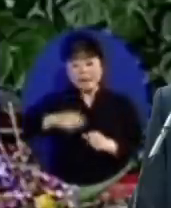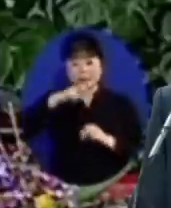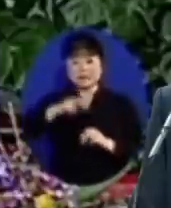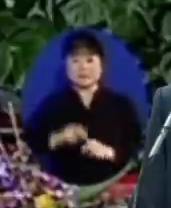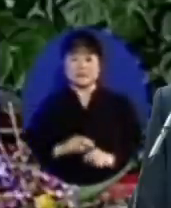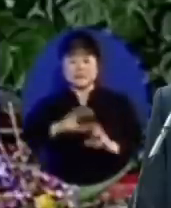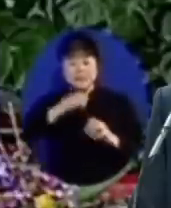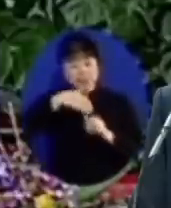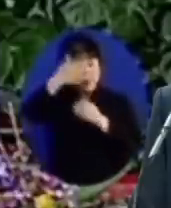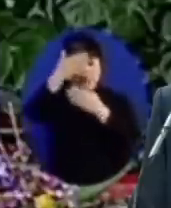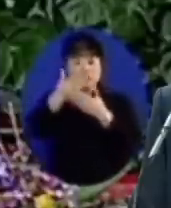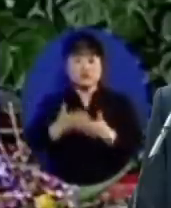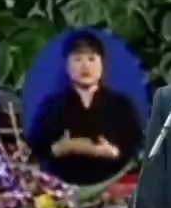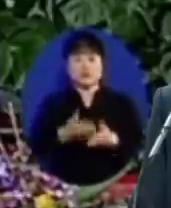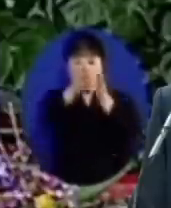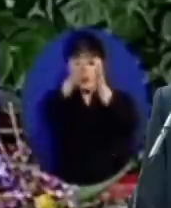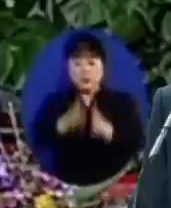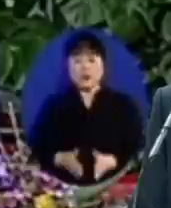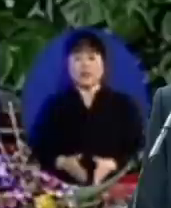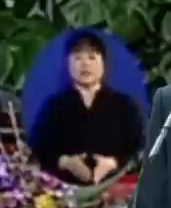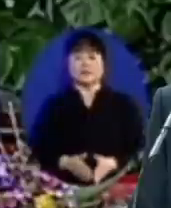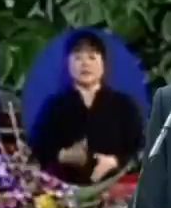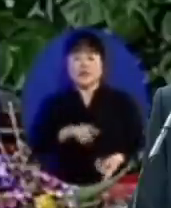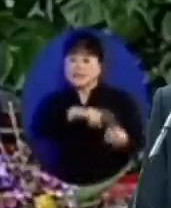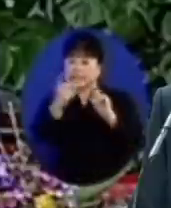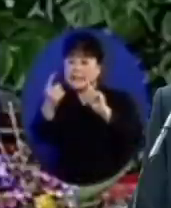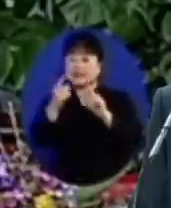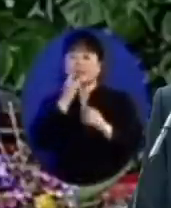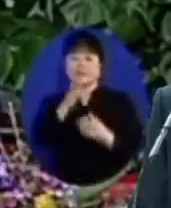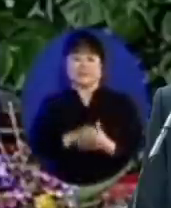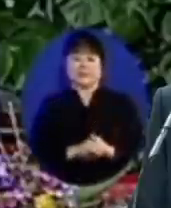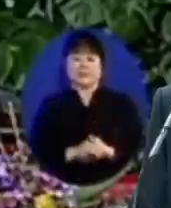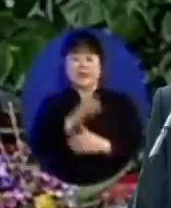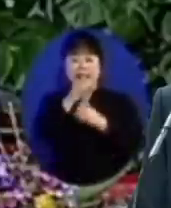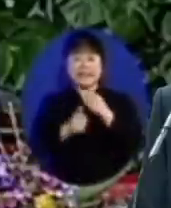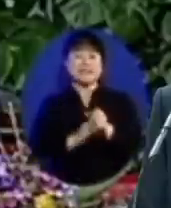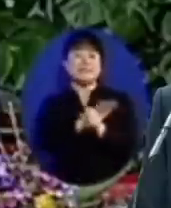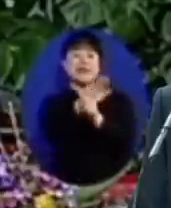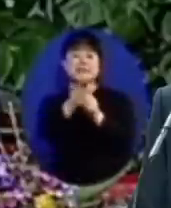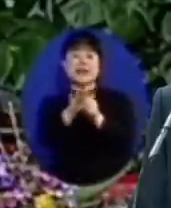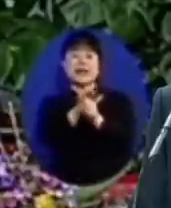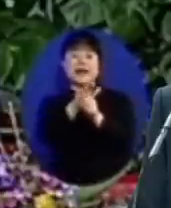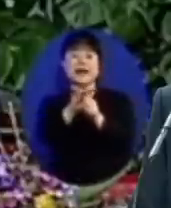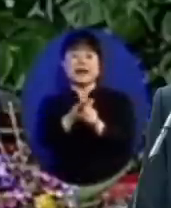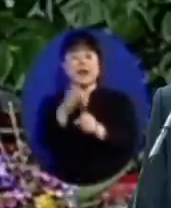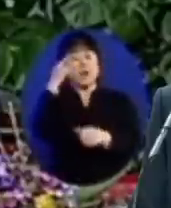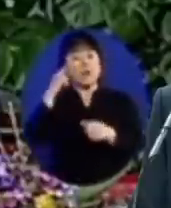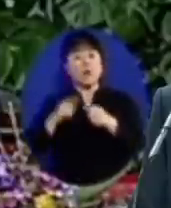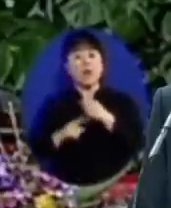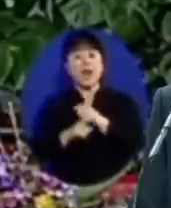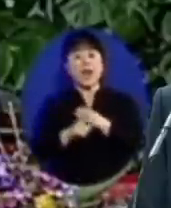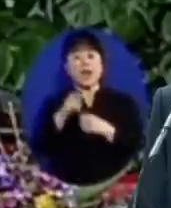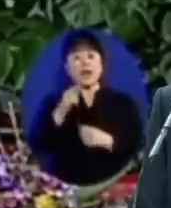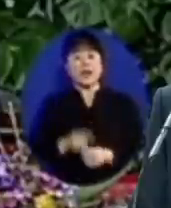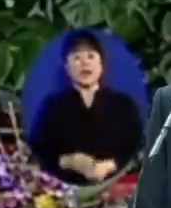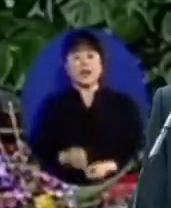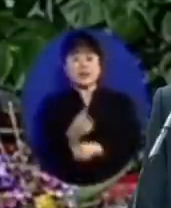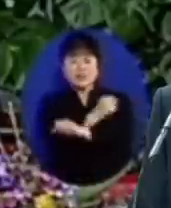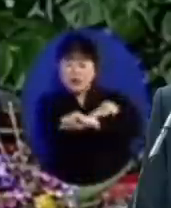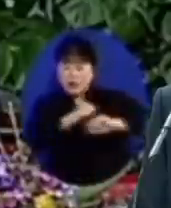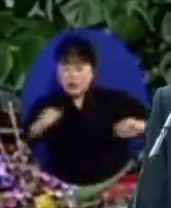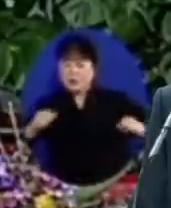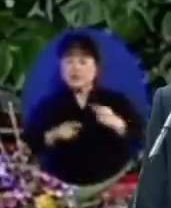세상에 보내심은 그로 말미암아 우리를 살리려 하심이라. 하나님의 사랑은 왜 한이 없이